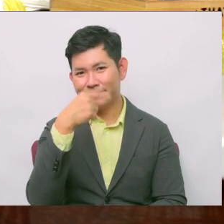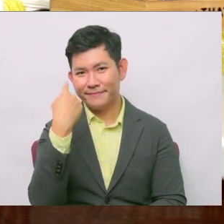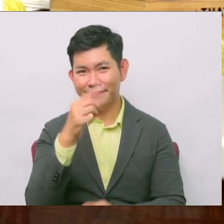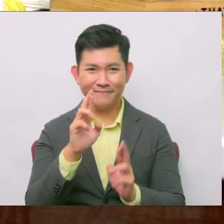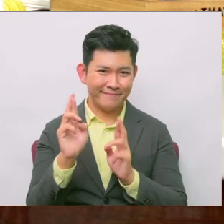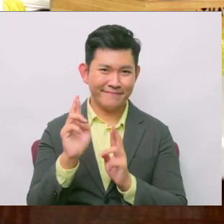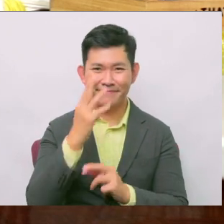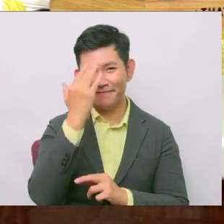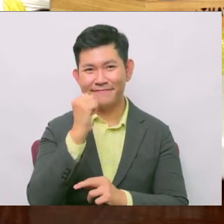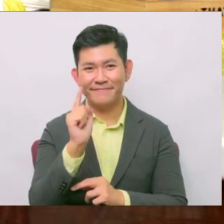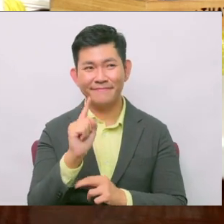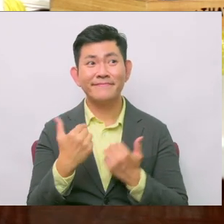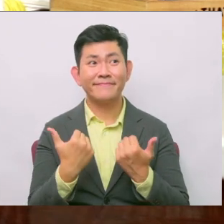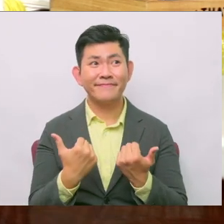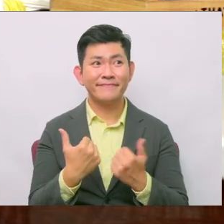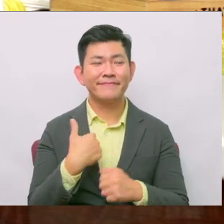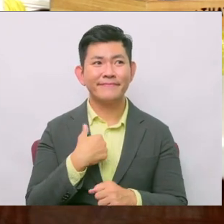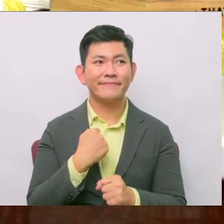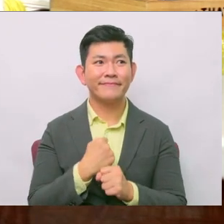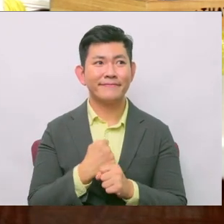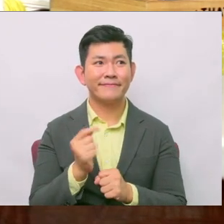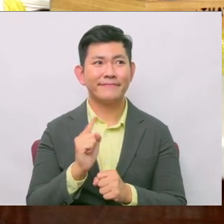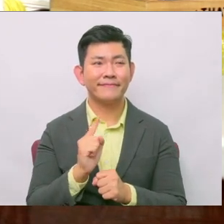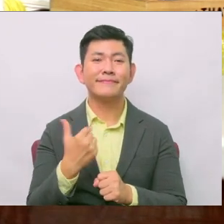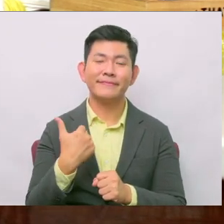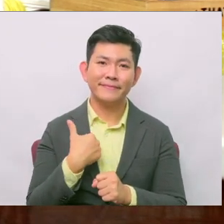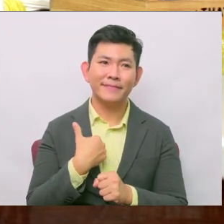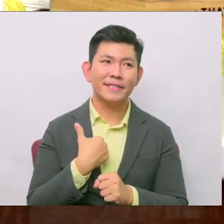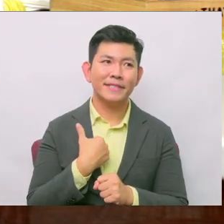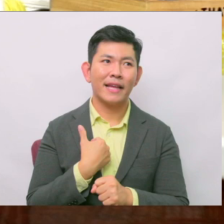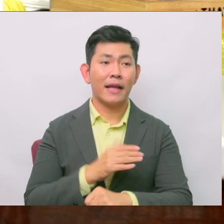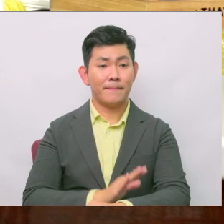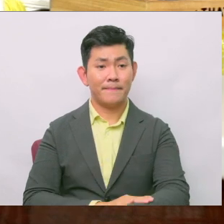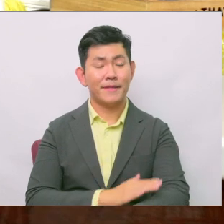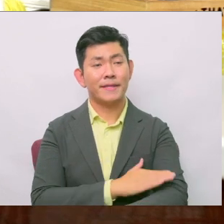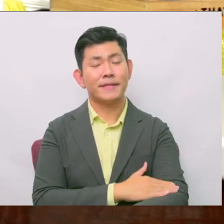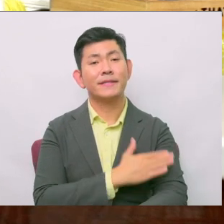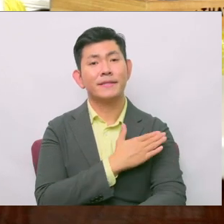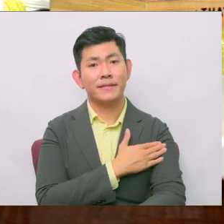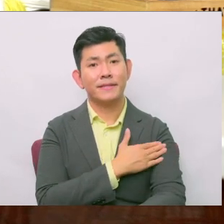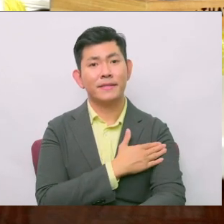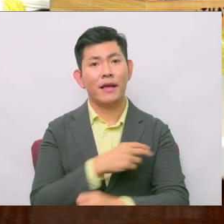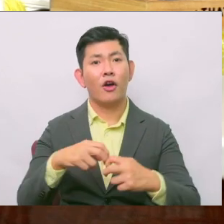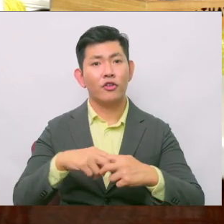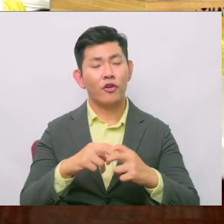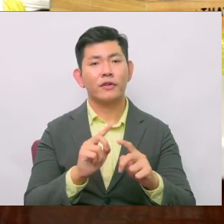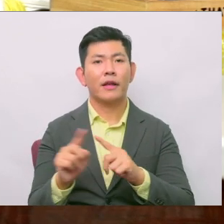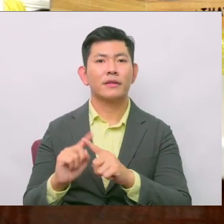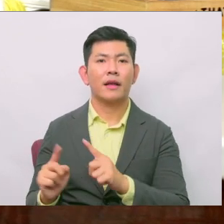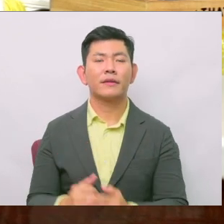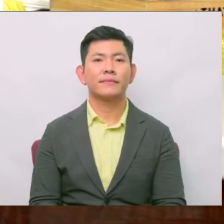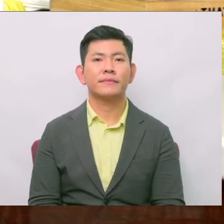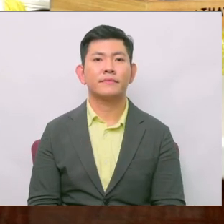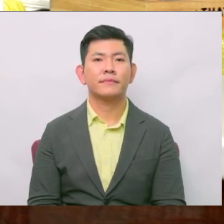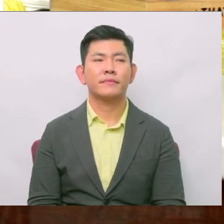ฉะนั้นเนี่ยในการที่เราจะลงน้ำหนักนะคะไม่ว่าจะเป็นบริเวณกล้ามเนื้อก็ตามเนา ะ บริเวณข้อต่อก็ตามนะคะอุณหภูมิของลูก